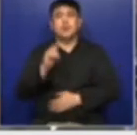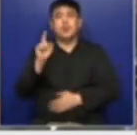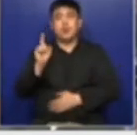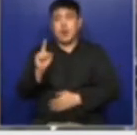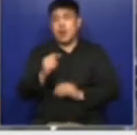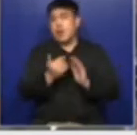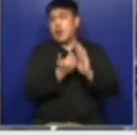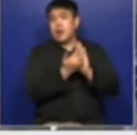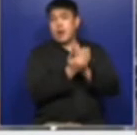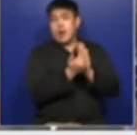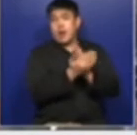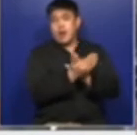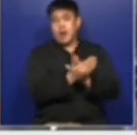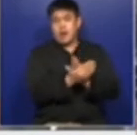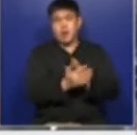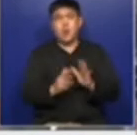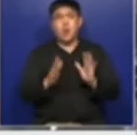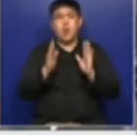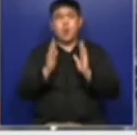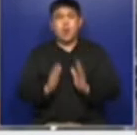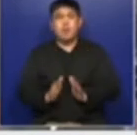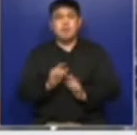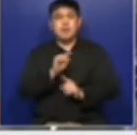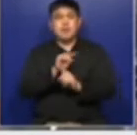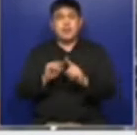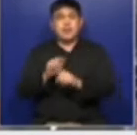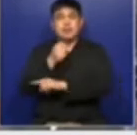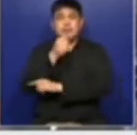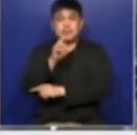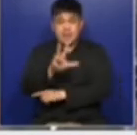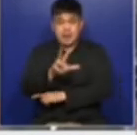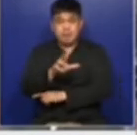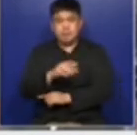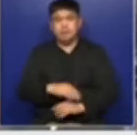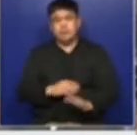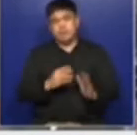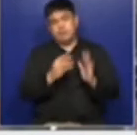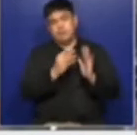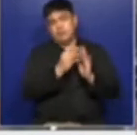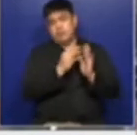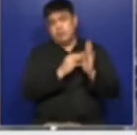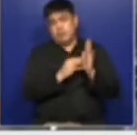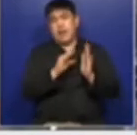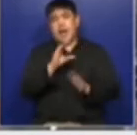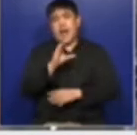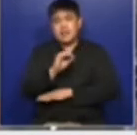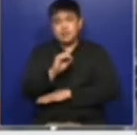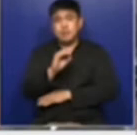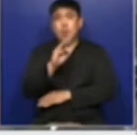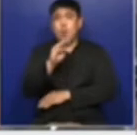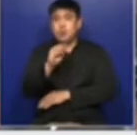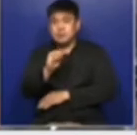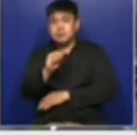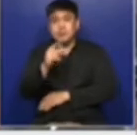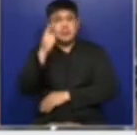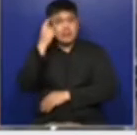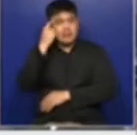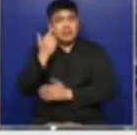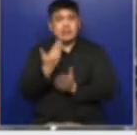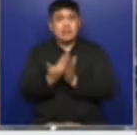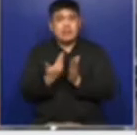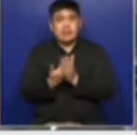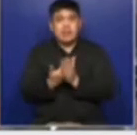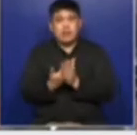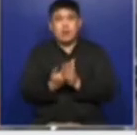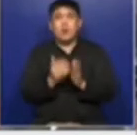ทาน 13% นะครับภาคอื่น 50-60 นะครับรายได้คนอีสาน